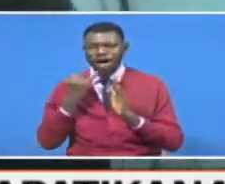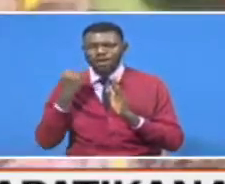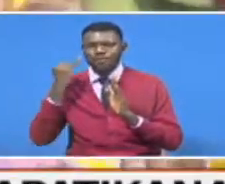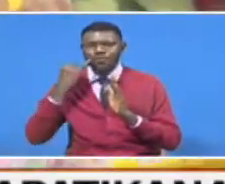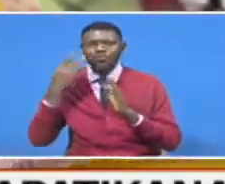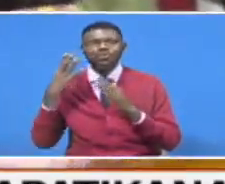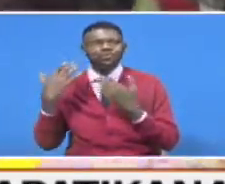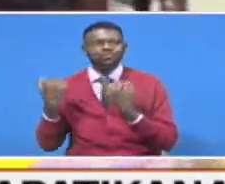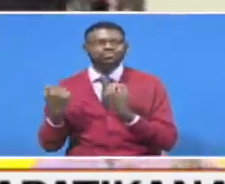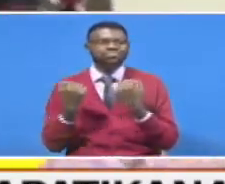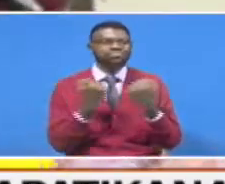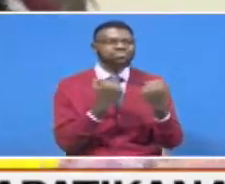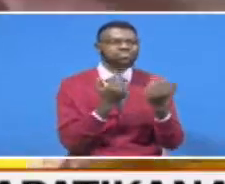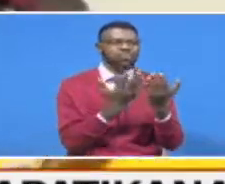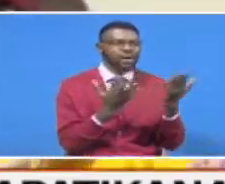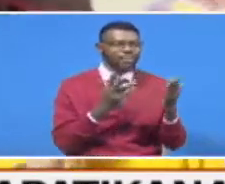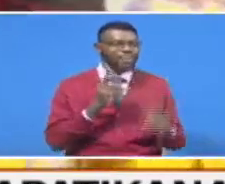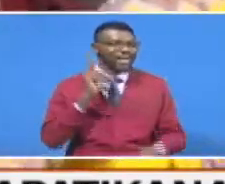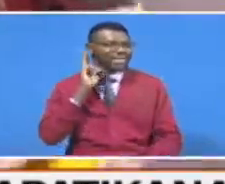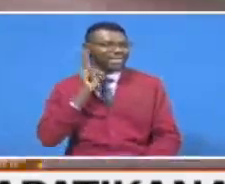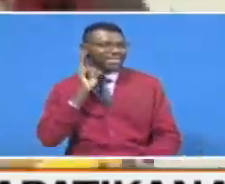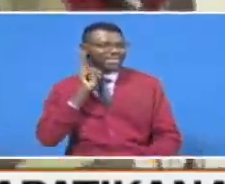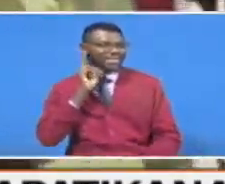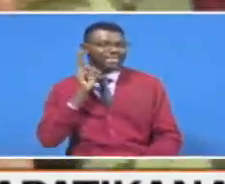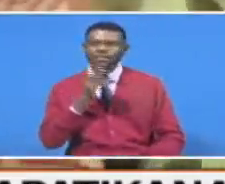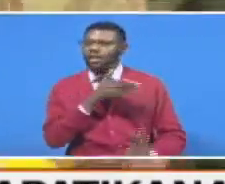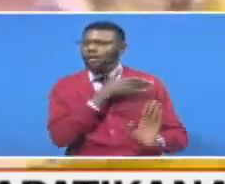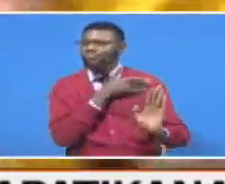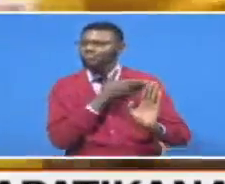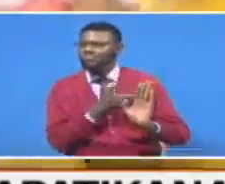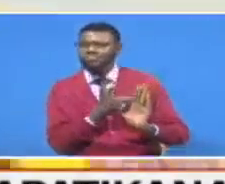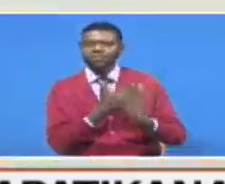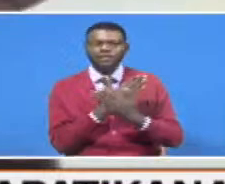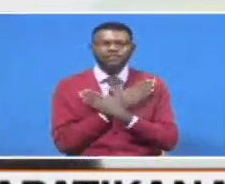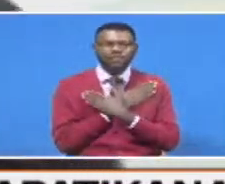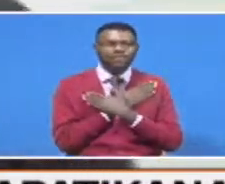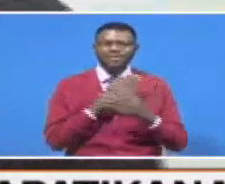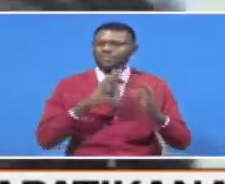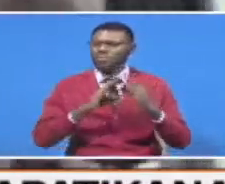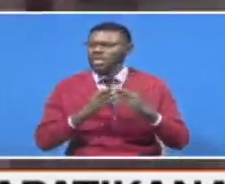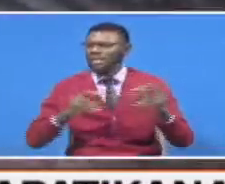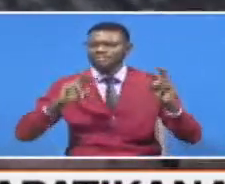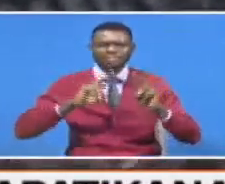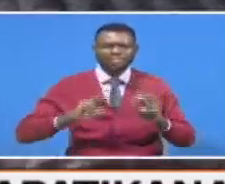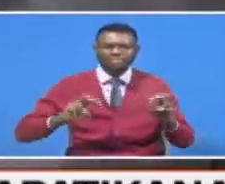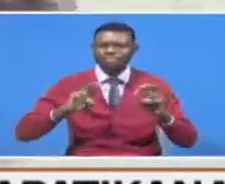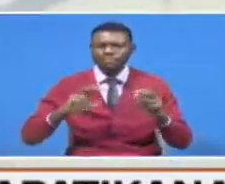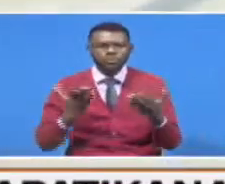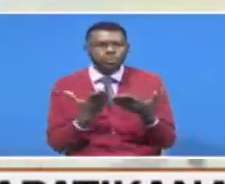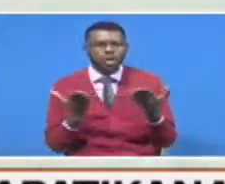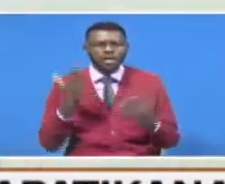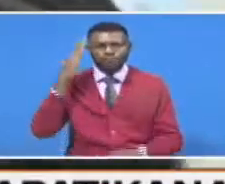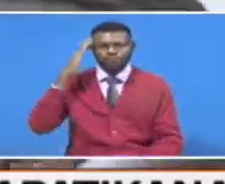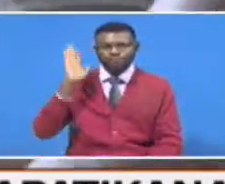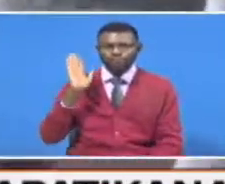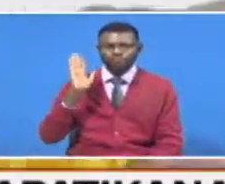sehemu ya Borabu, kaunti ya Kisii. Tangu hapo jamaa na marafiki wamekuwa kimsaka wasijue alikoenda.